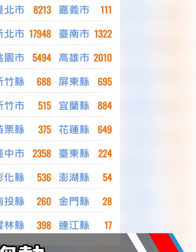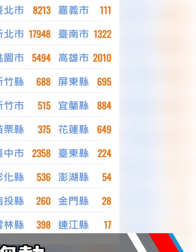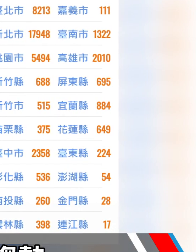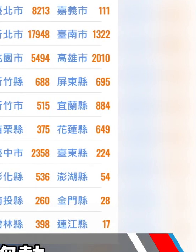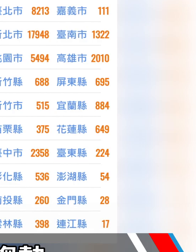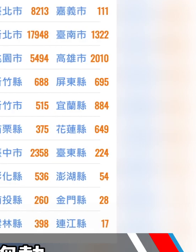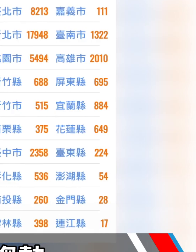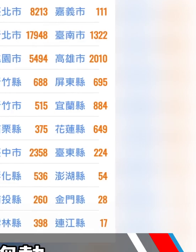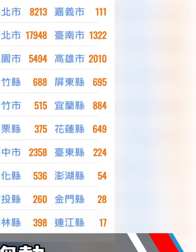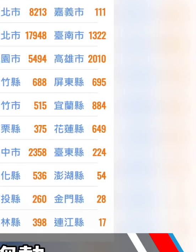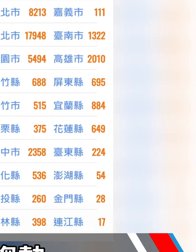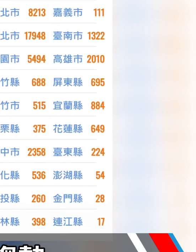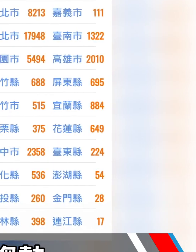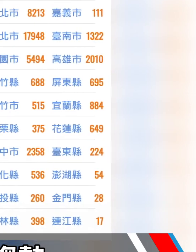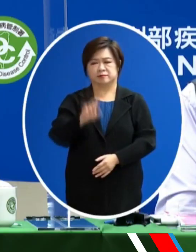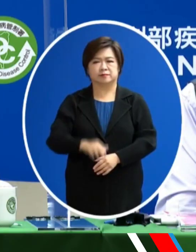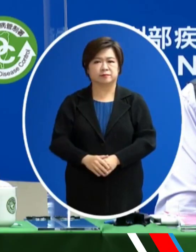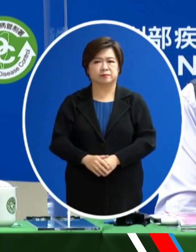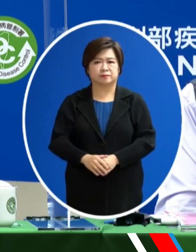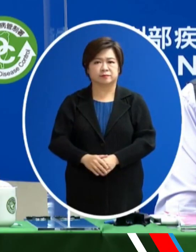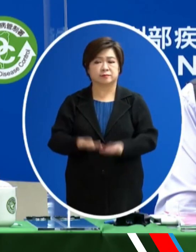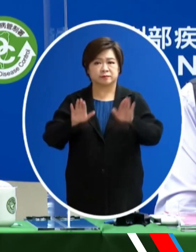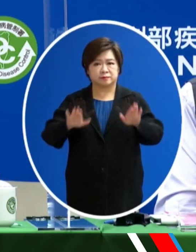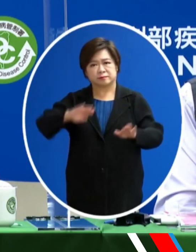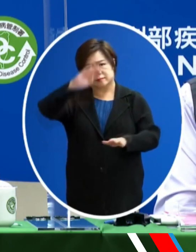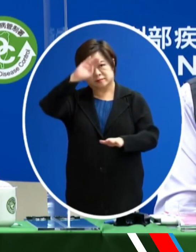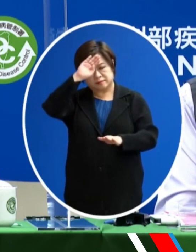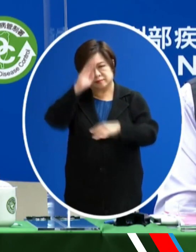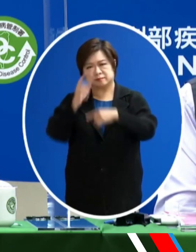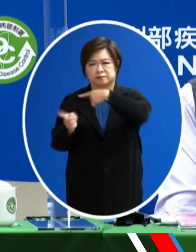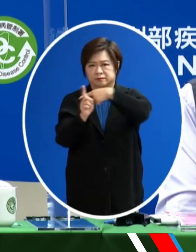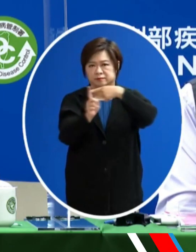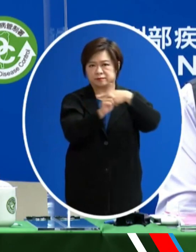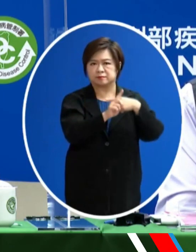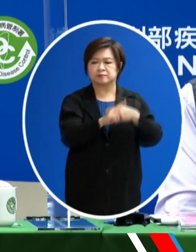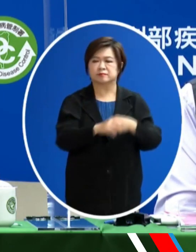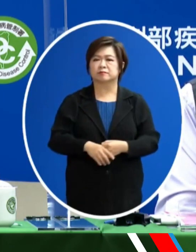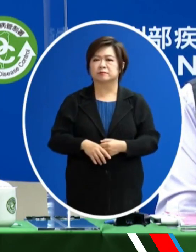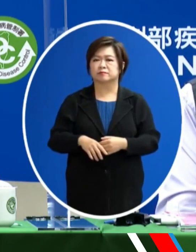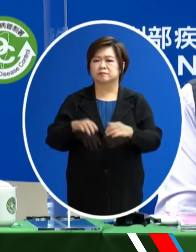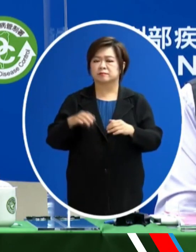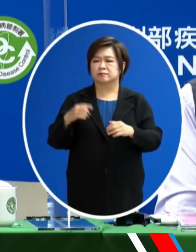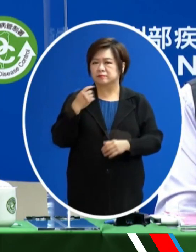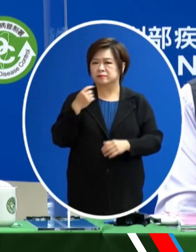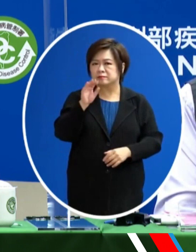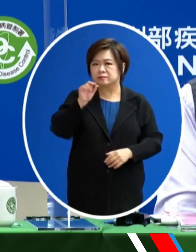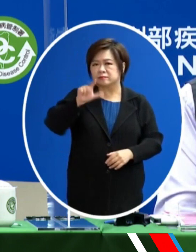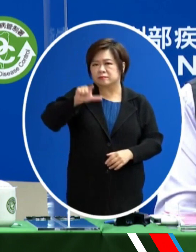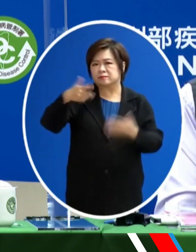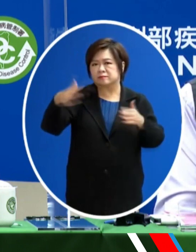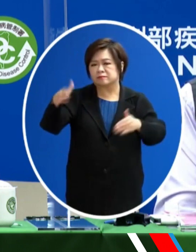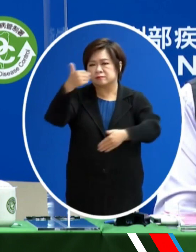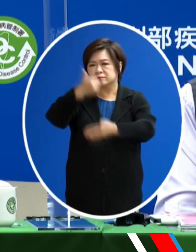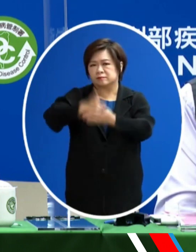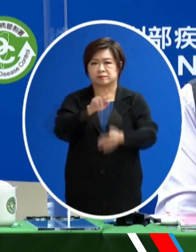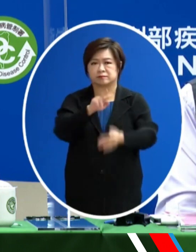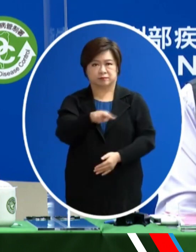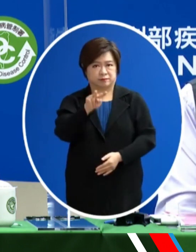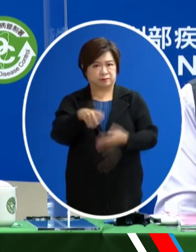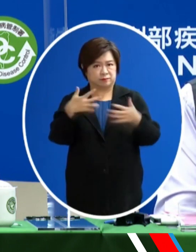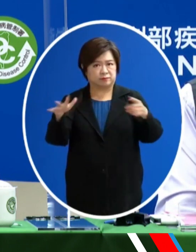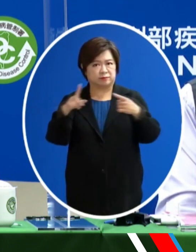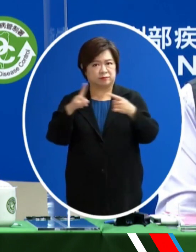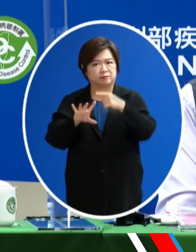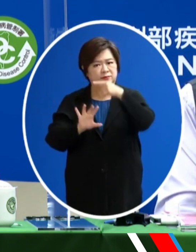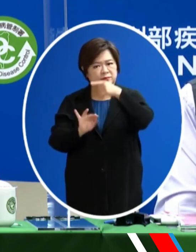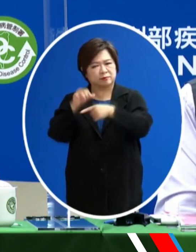人数首度呈现下降趋势。 今天的确定病例，昨天大概46,000多，大概少了2,000多名，大概